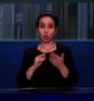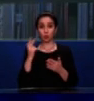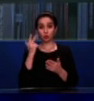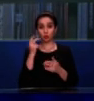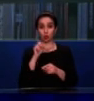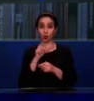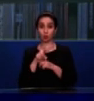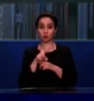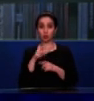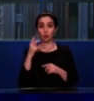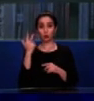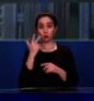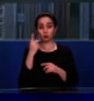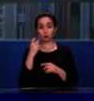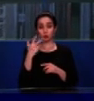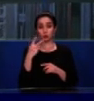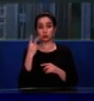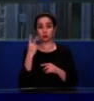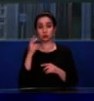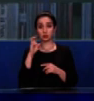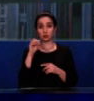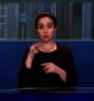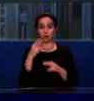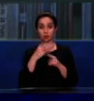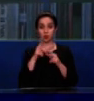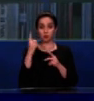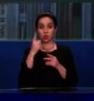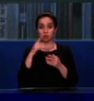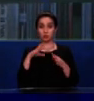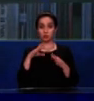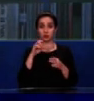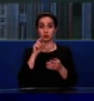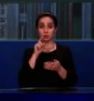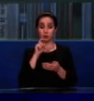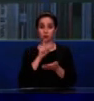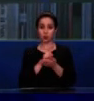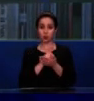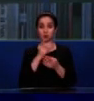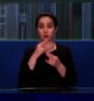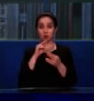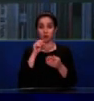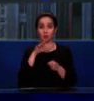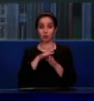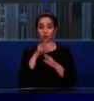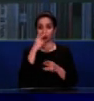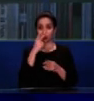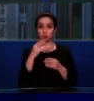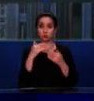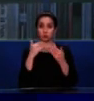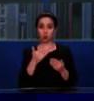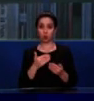3-chi topshirig'imiz 132-sahifaning 1-chi mashqini, demak, amaliy tarzda bajarib ko'rishingizni